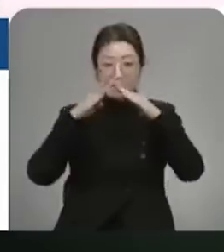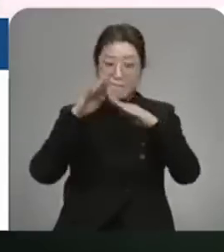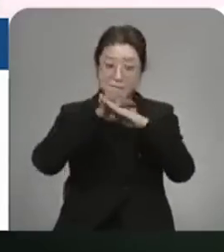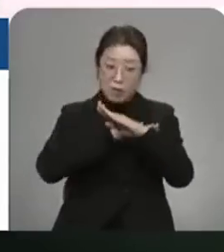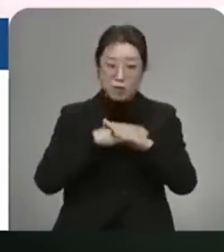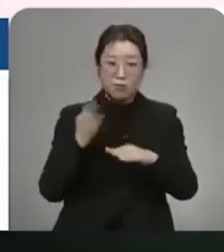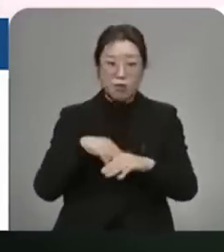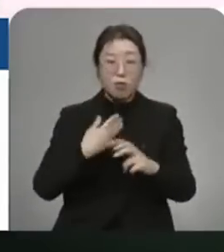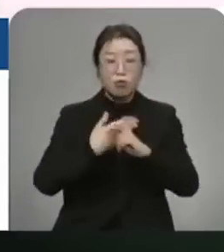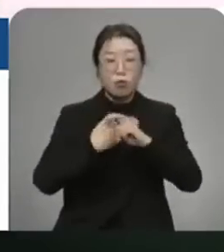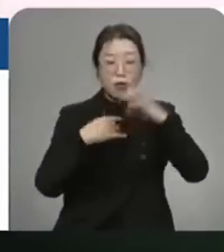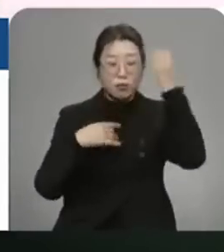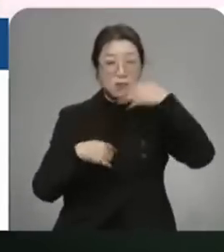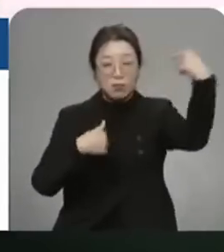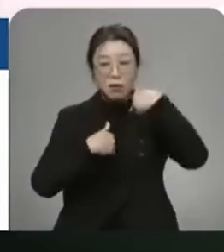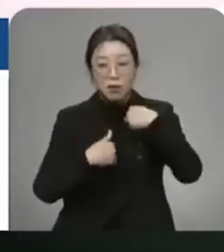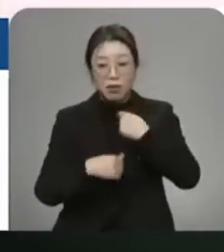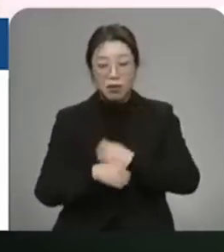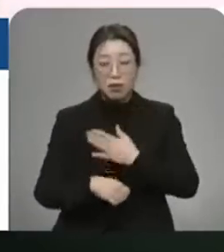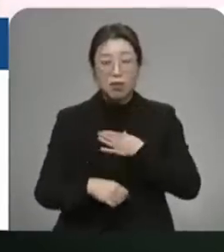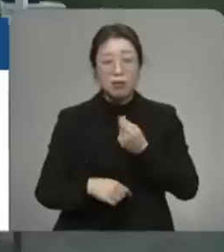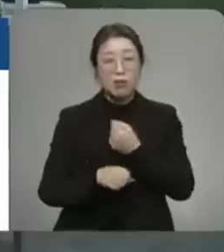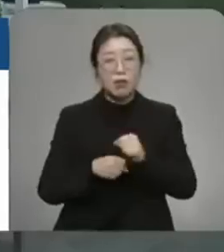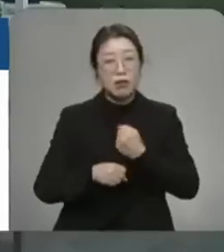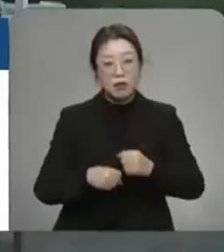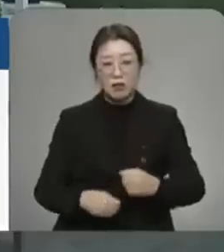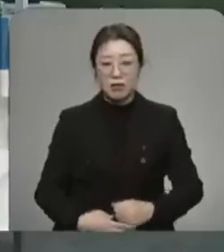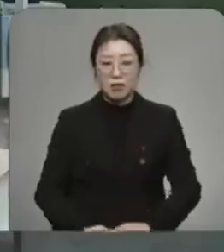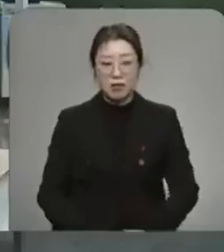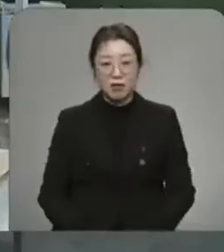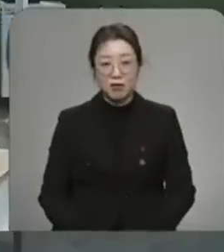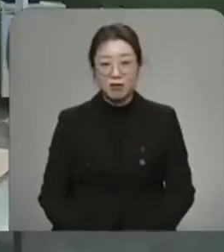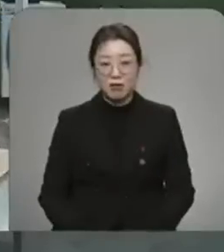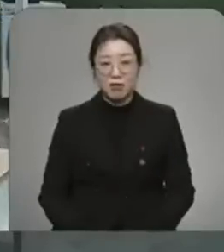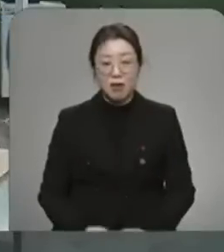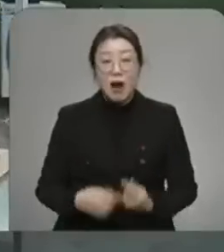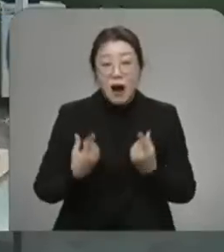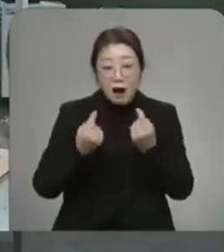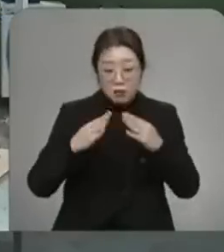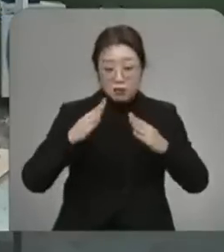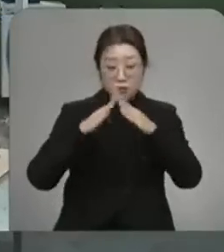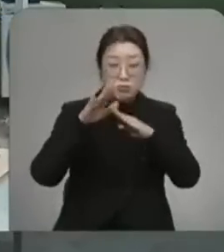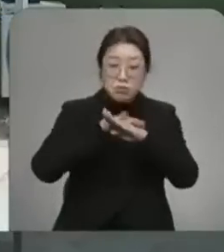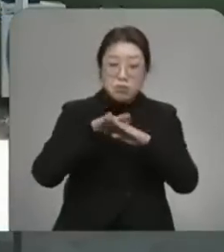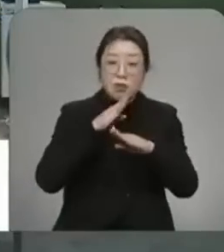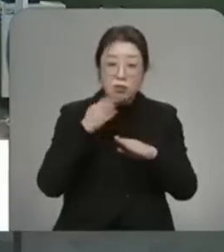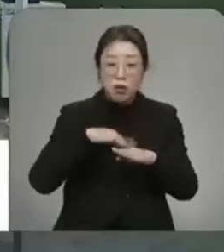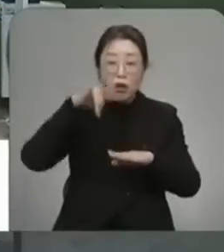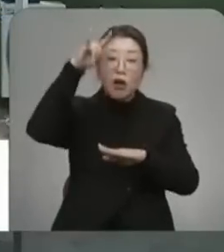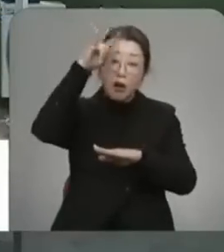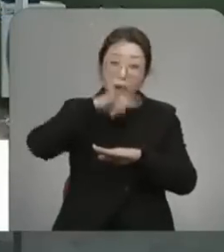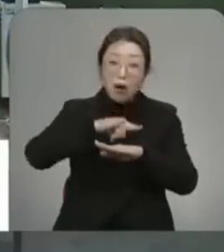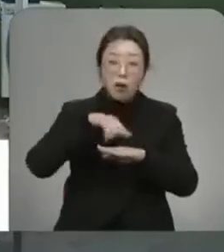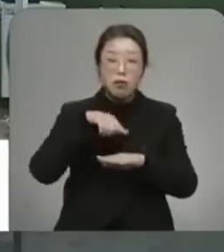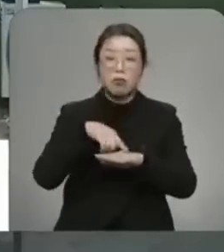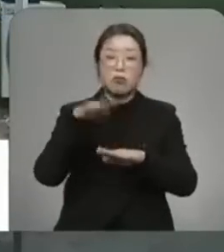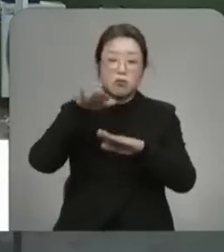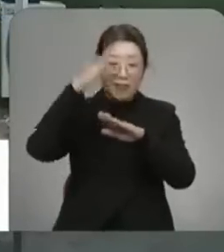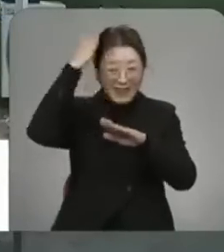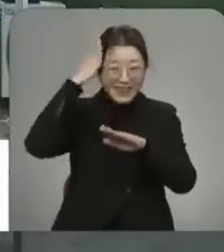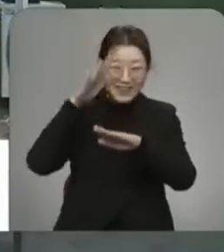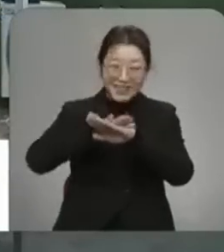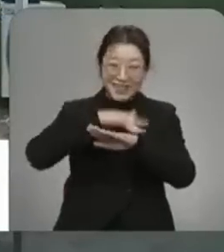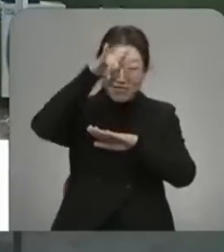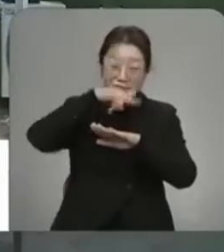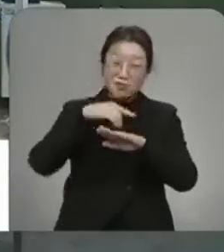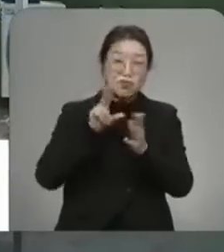갑자기 불법이라고 하시니까 이제 저는 그게 좀 황당했던 거죠. 같은 옥상 시설물인데 태양광은 상대적으로 규제가 느슨한